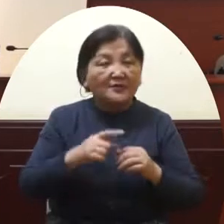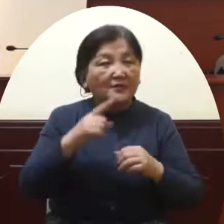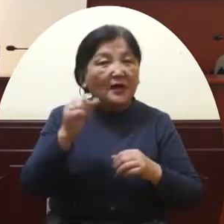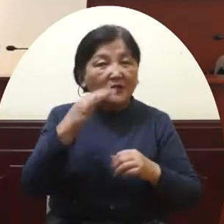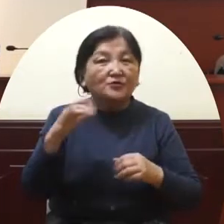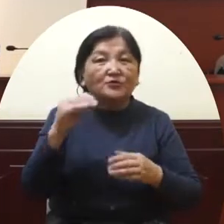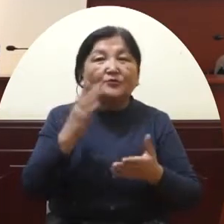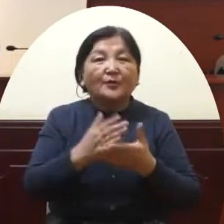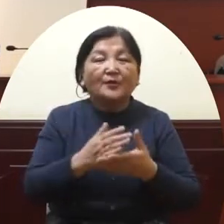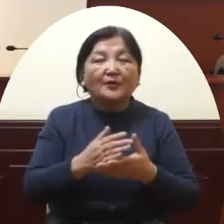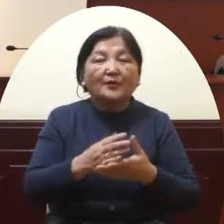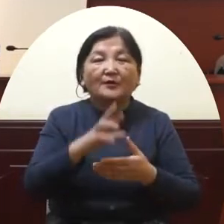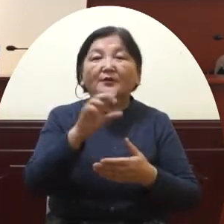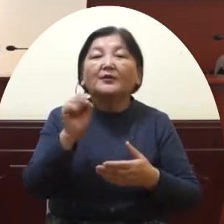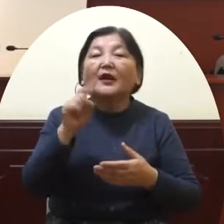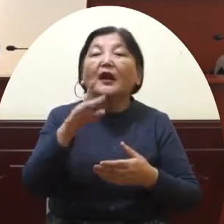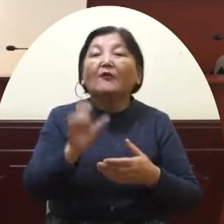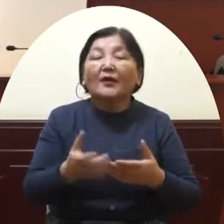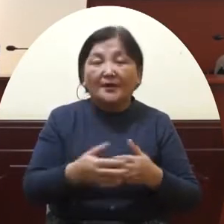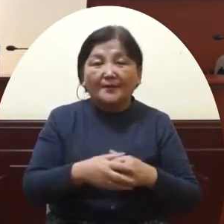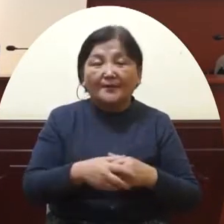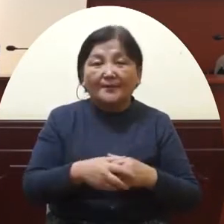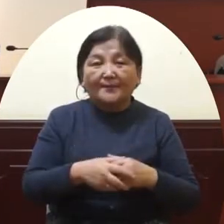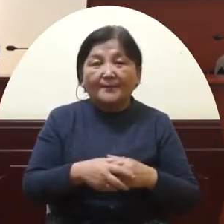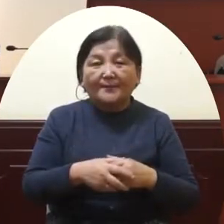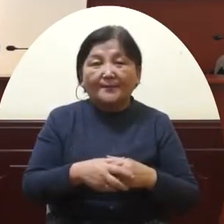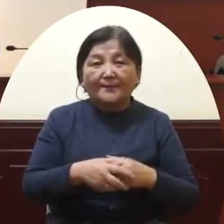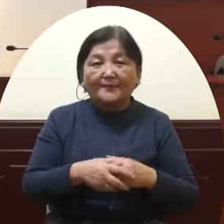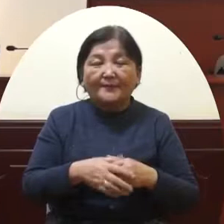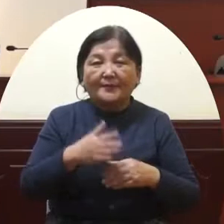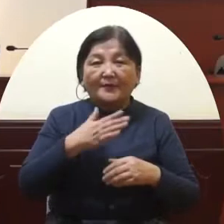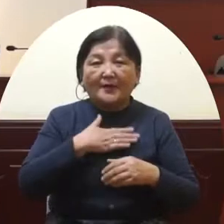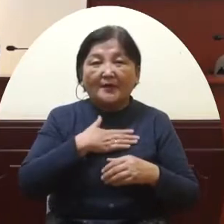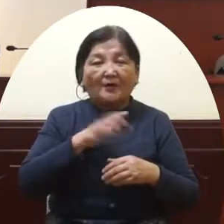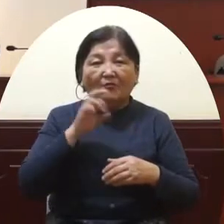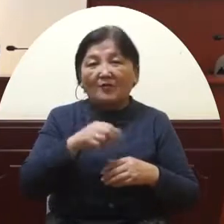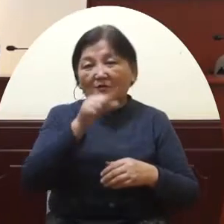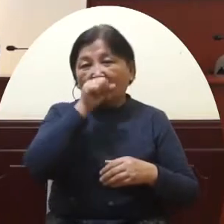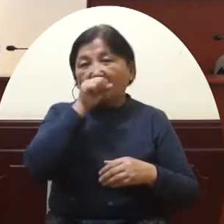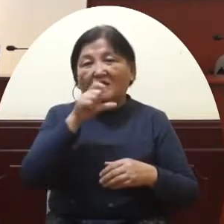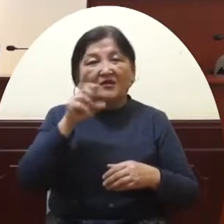юм. Яг үе. Одоо надад тоо тайлбар өгөх үү?